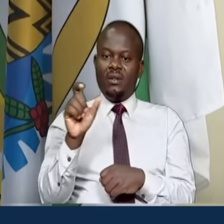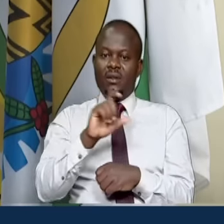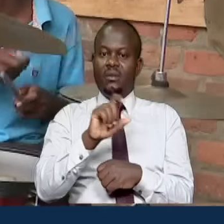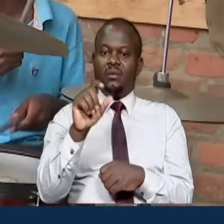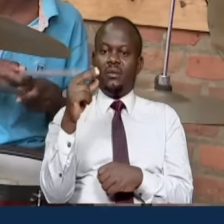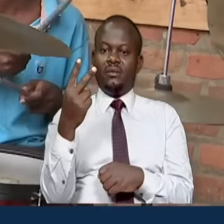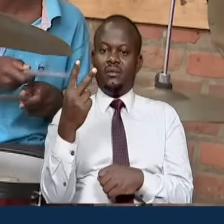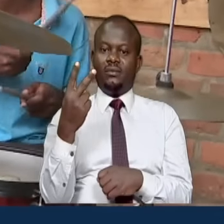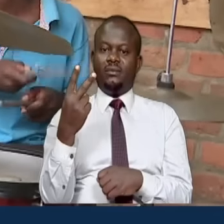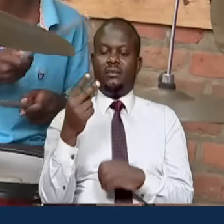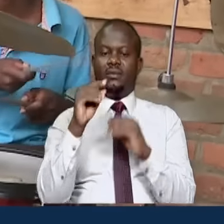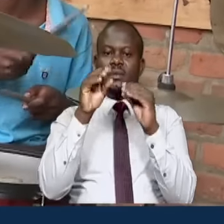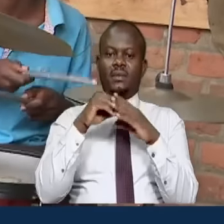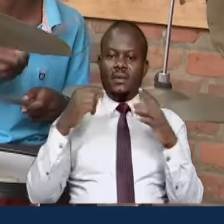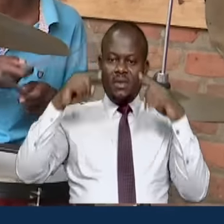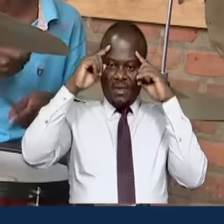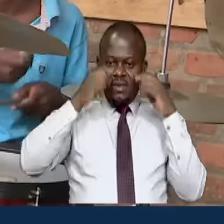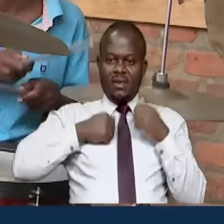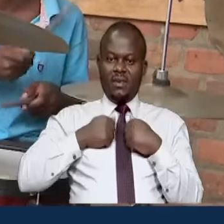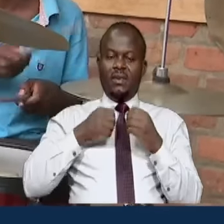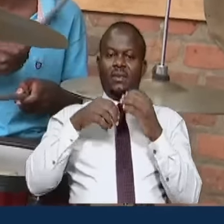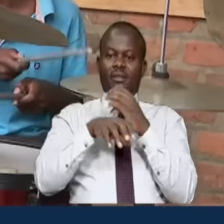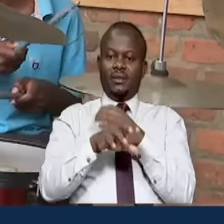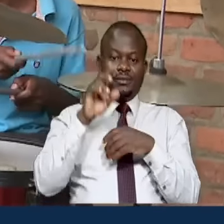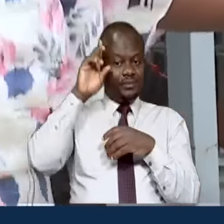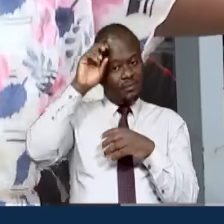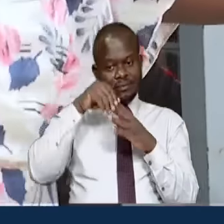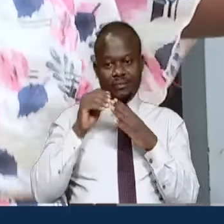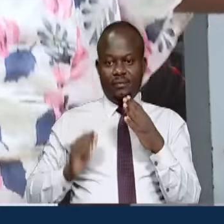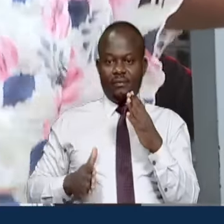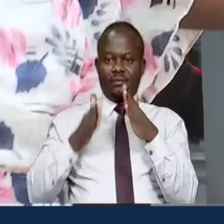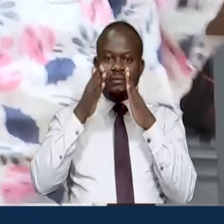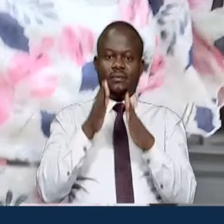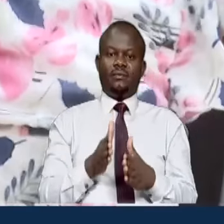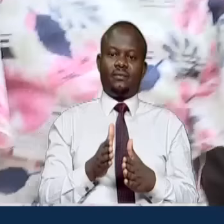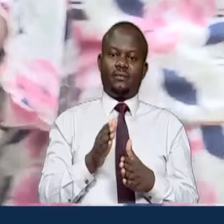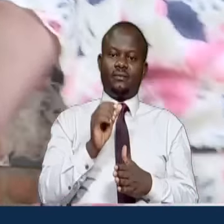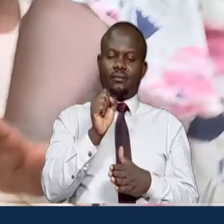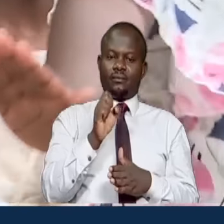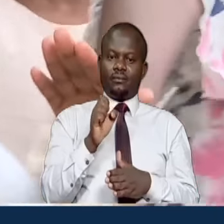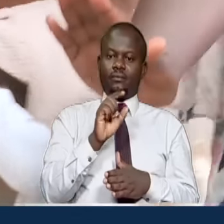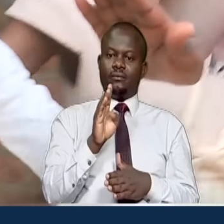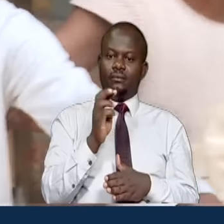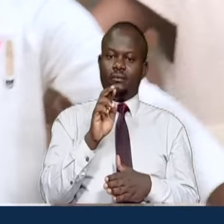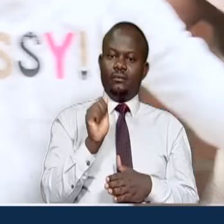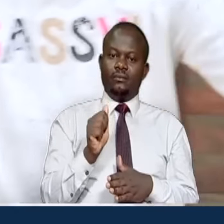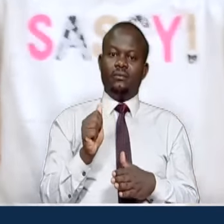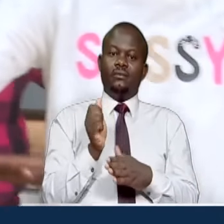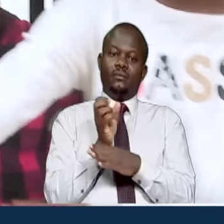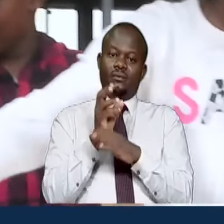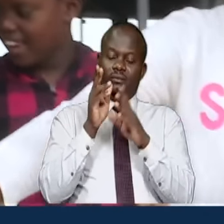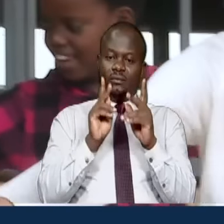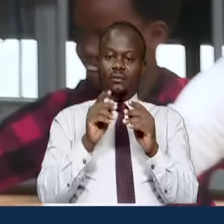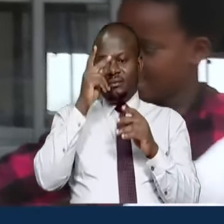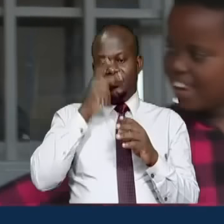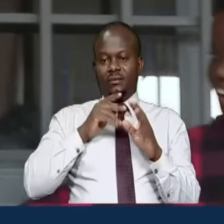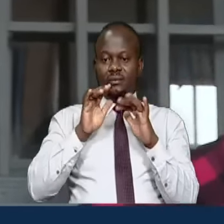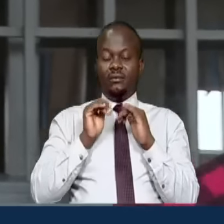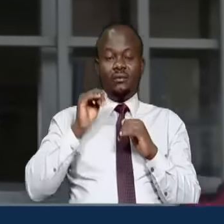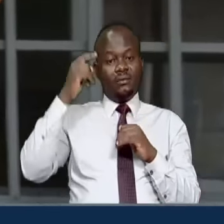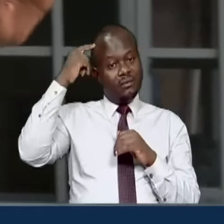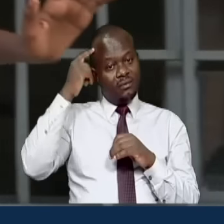bibiri. Umwarimu muri Kaminuza y'u Rwanda ishami ry'imitekerereze n'imyitwarire ya muntu Professor Sezibera Vincent agira inama ababyeyi kwirinda imyumvire yo